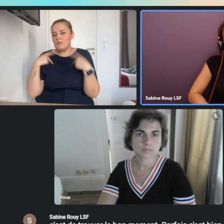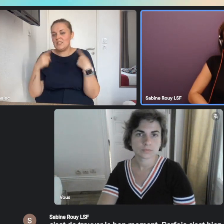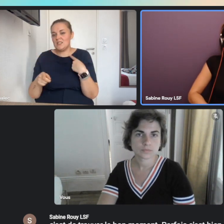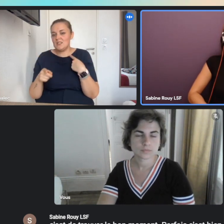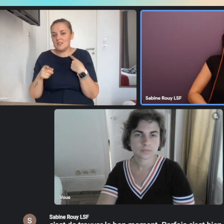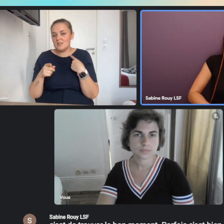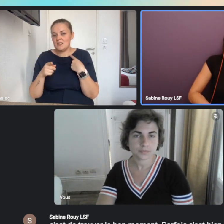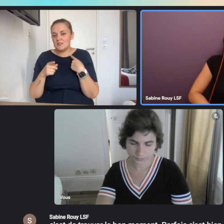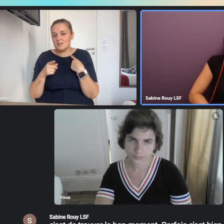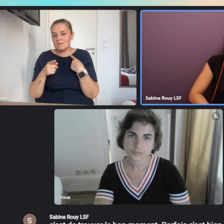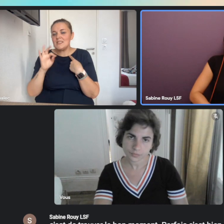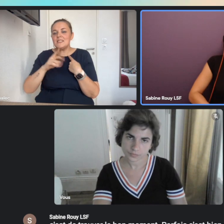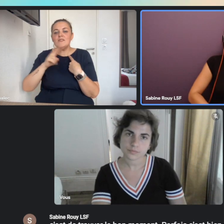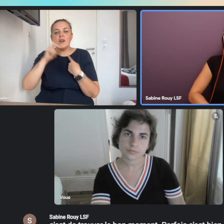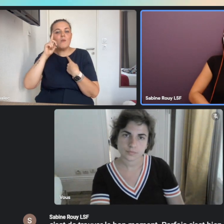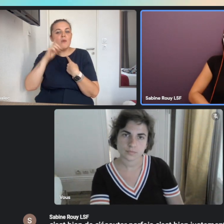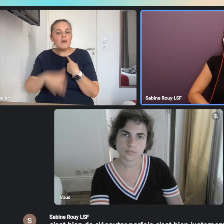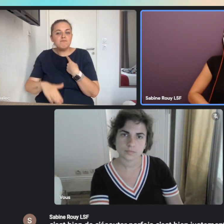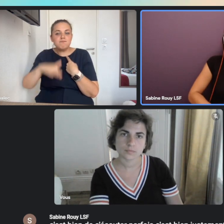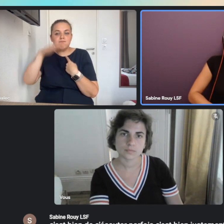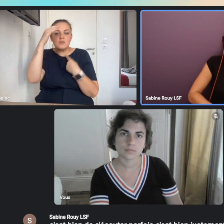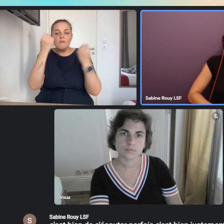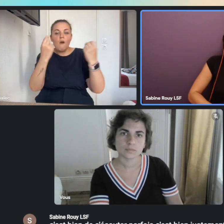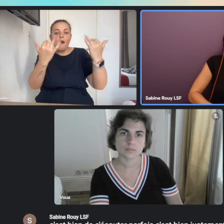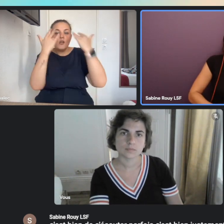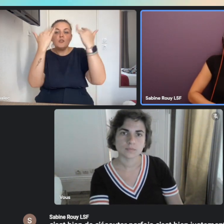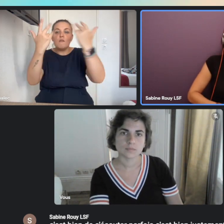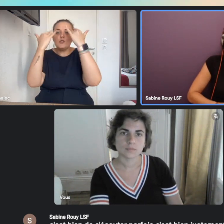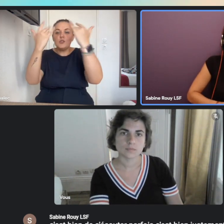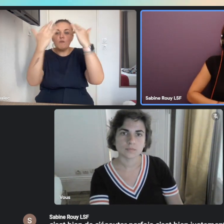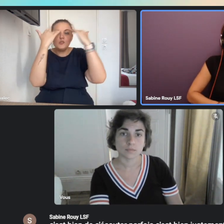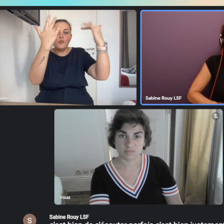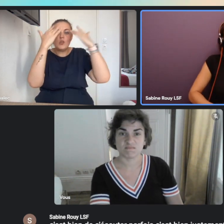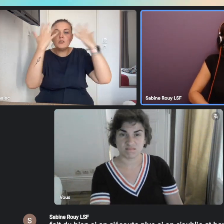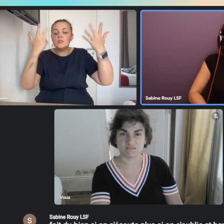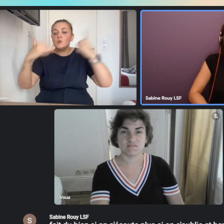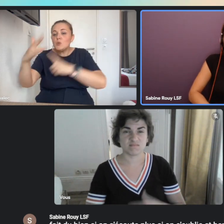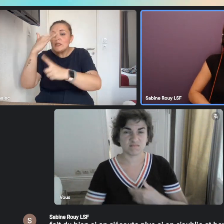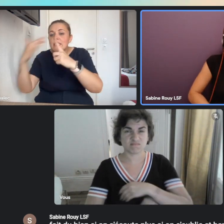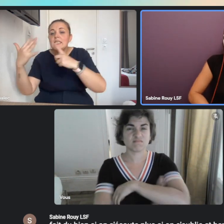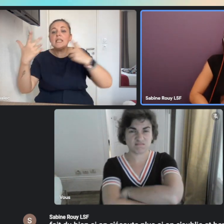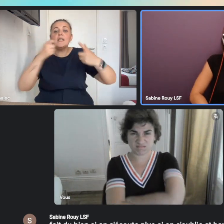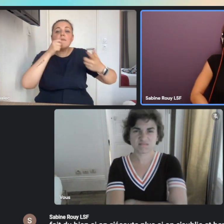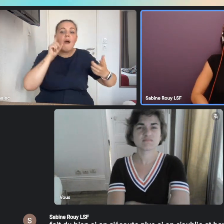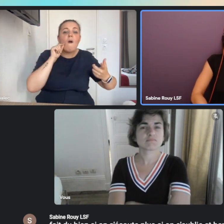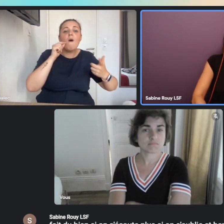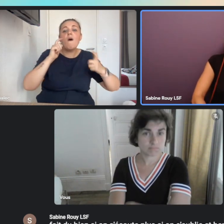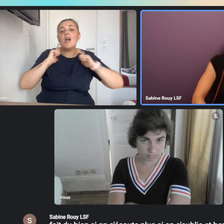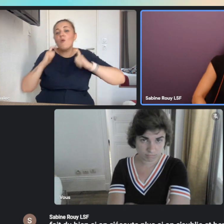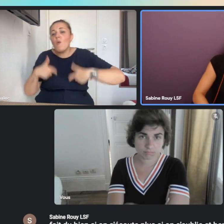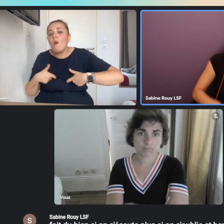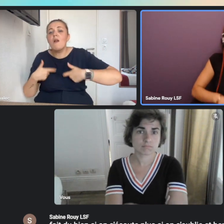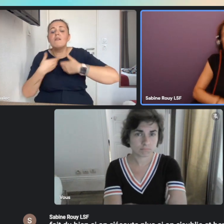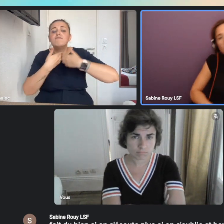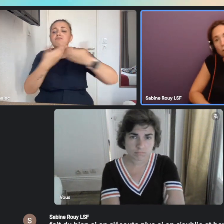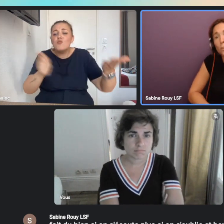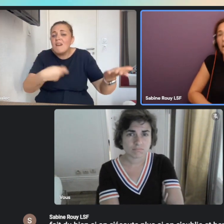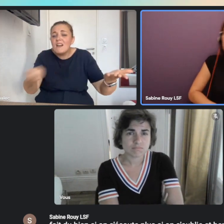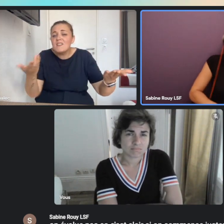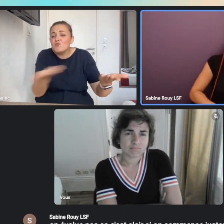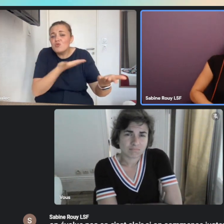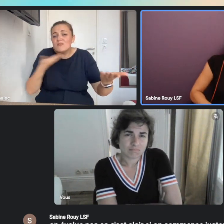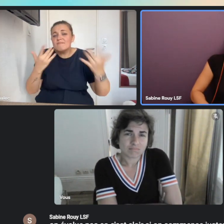C'est vrai que pour moi, c'est ça, c'est une belle leçon de vie. Parce que depuis petite, c'est vrai que j'étais influencée, par la société, par mes parents,